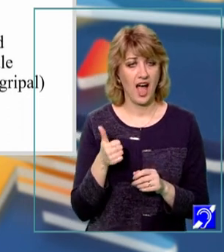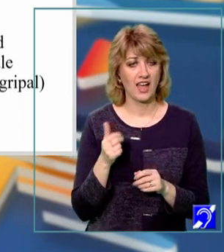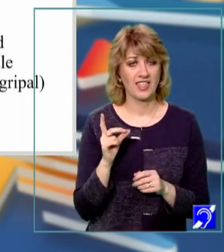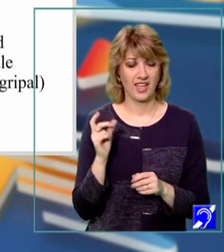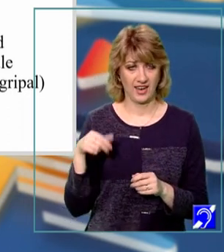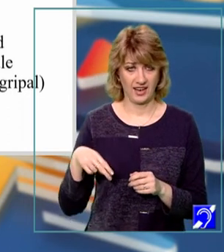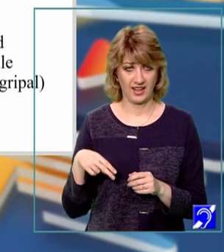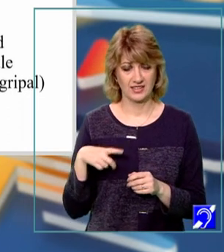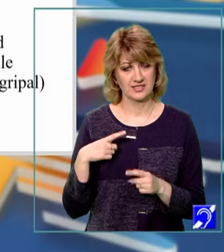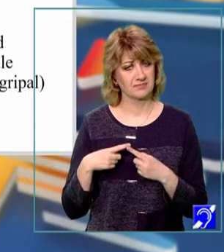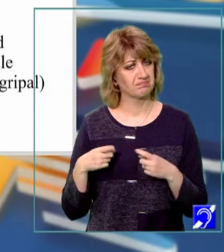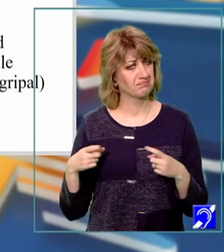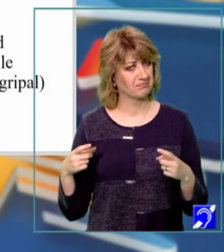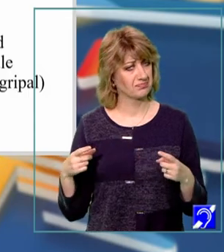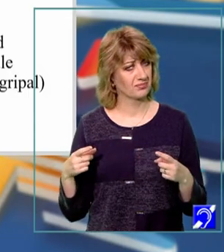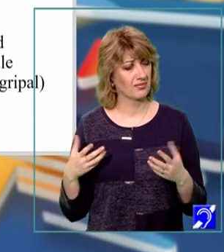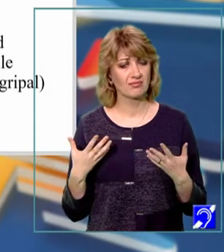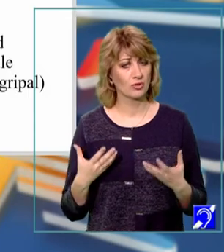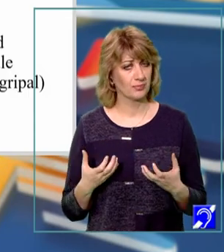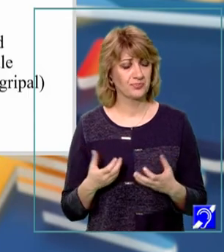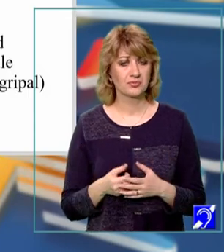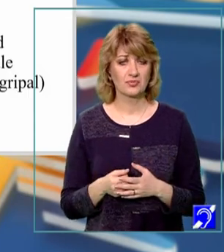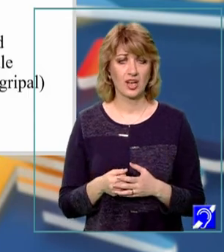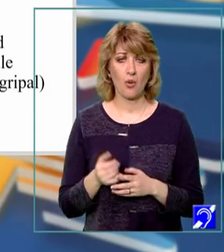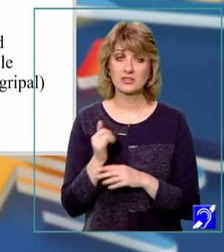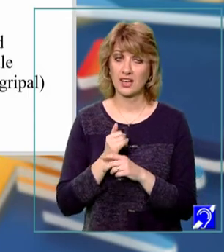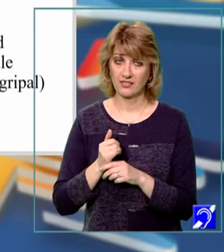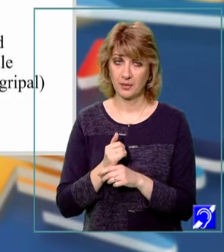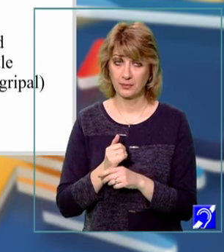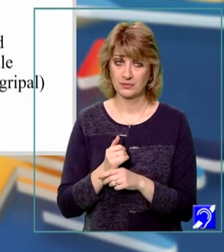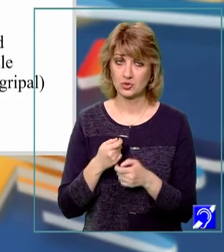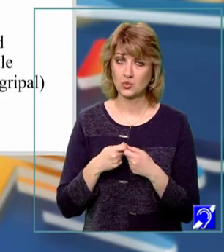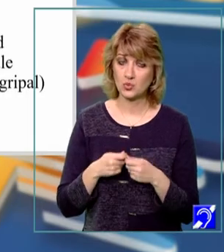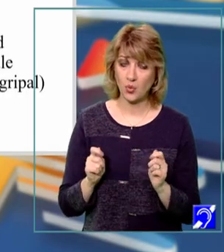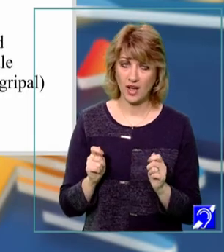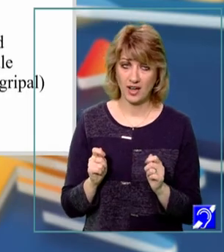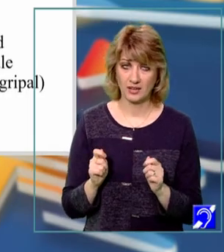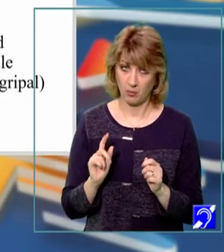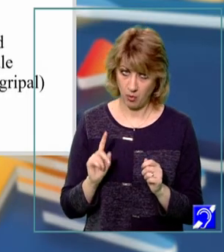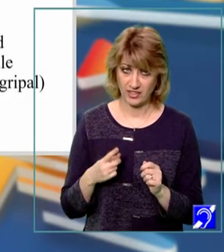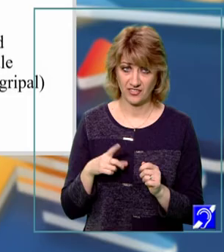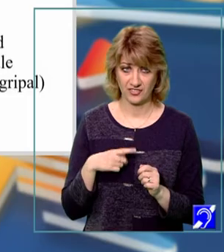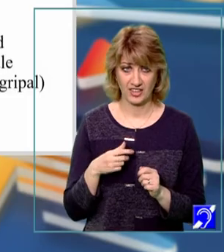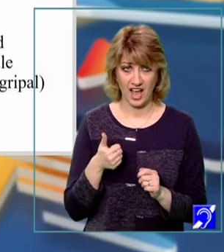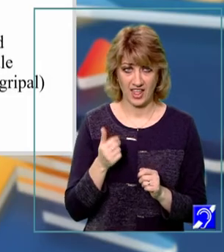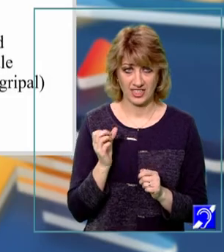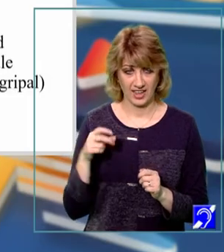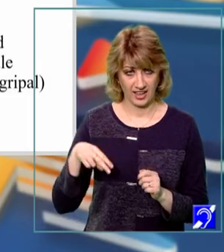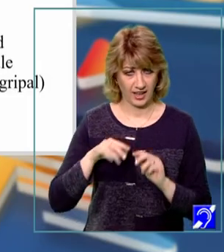mare diversitate, în sensul că observăm, poate fi acid nucleic